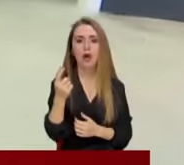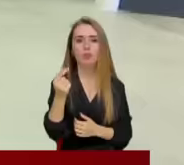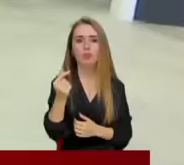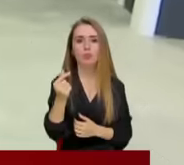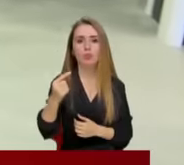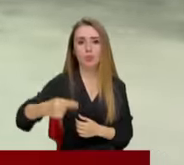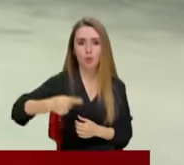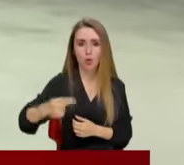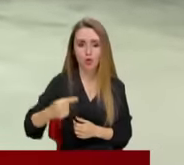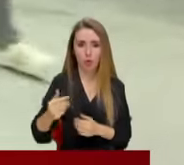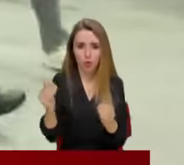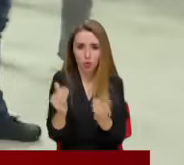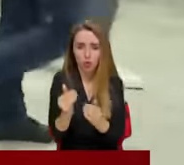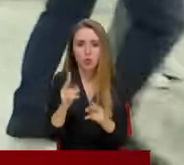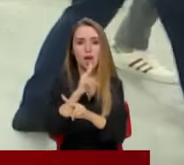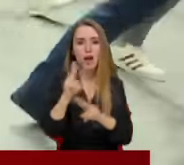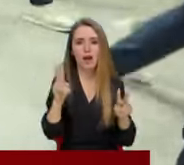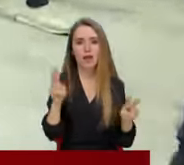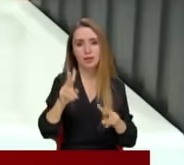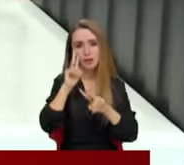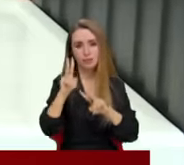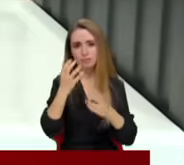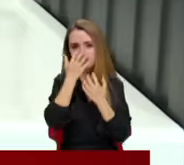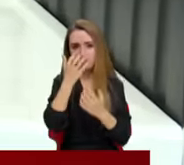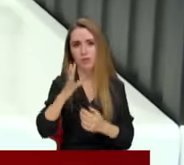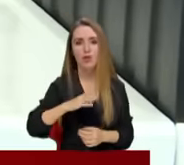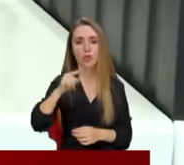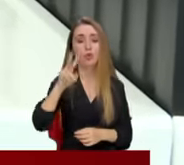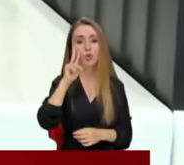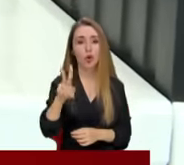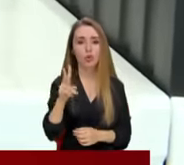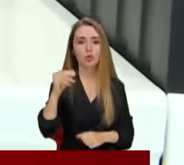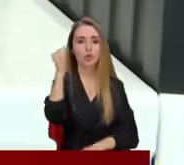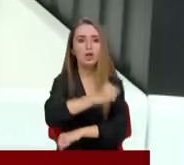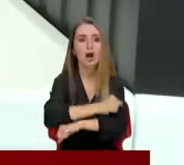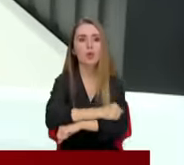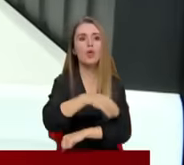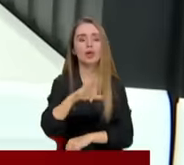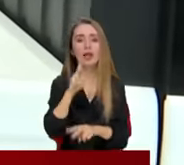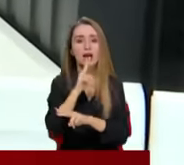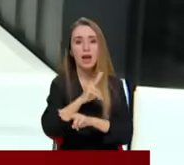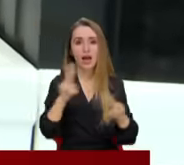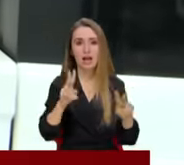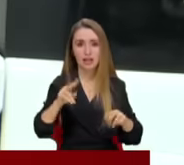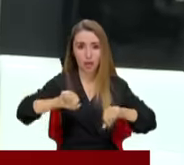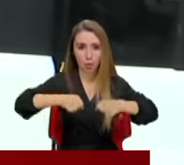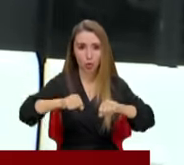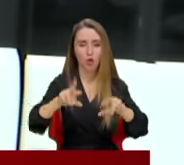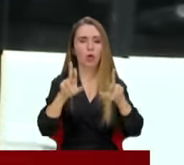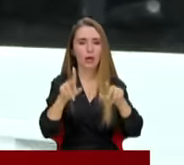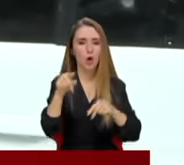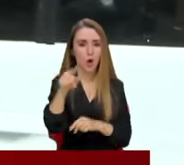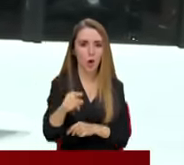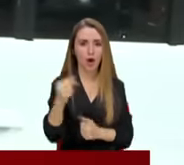hacmine sahip az yakan ve elektrikli modeller gördü. Bu gördüğünüz aslında bir kamyonet değil, elektrikli motosiklet